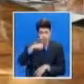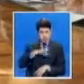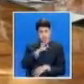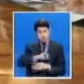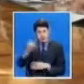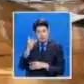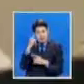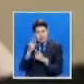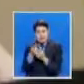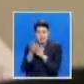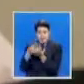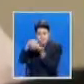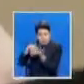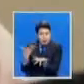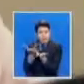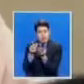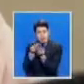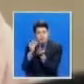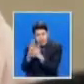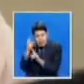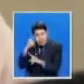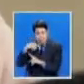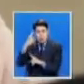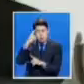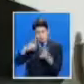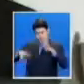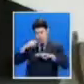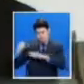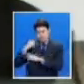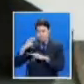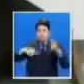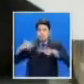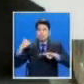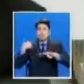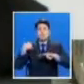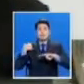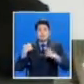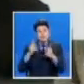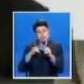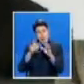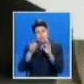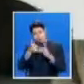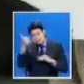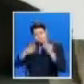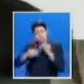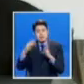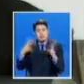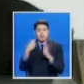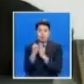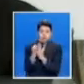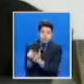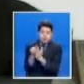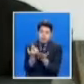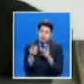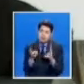พนันนะฮะก็เข้มงวดกวดขันกันมากขึ้นเท่านั้นเองนะครับแต่ว่าเรื่องอื่นไม่มีนะครับการช่วยเหลือ